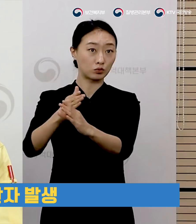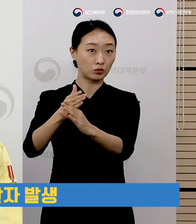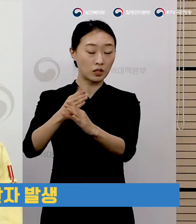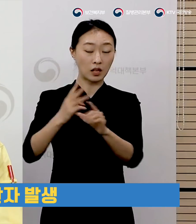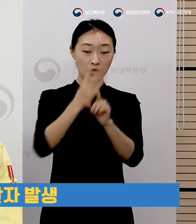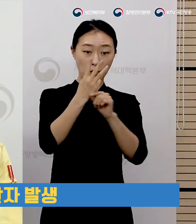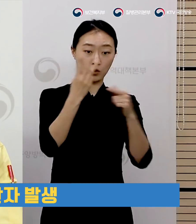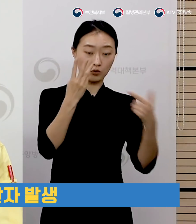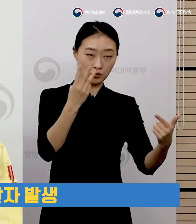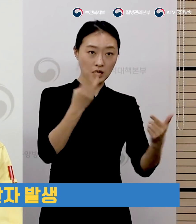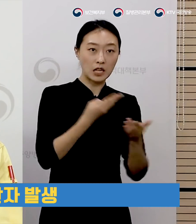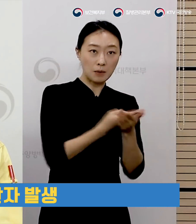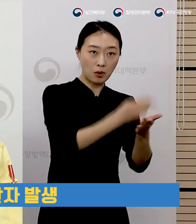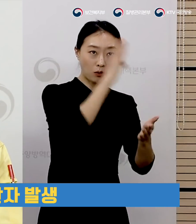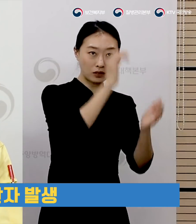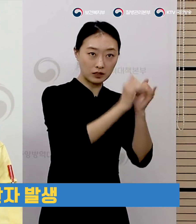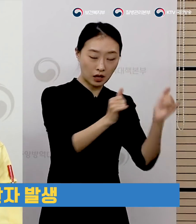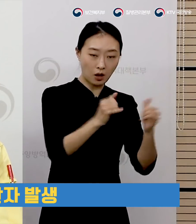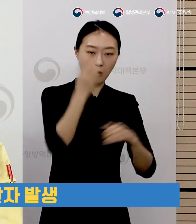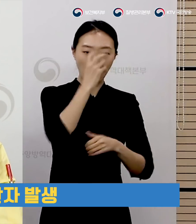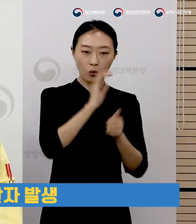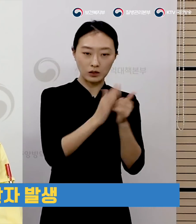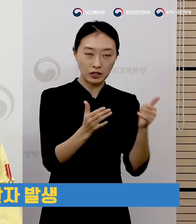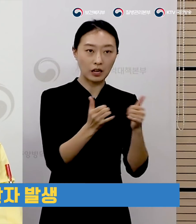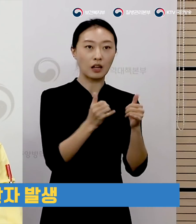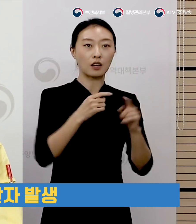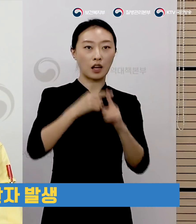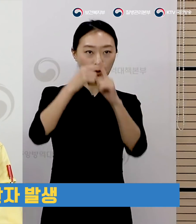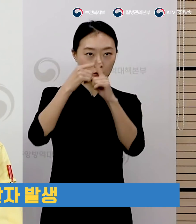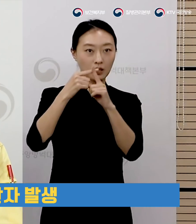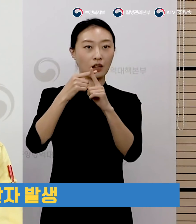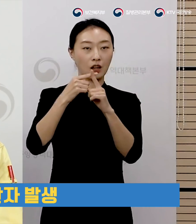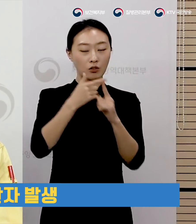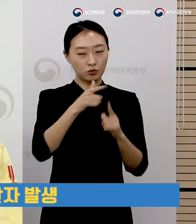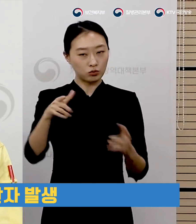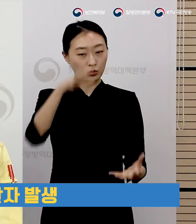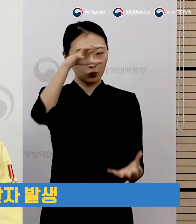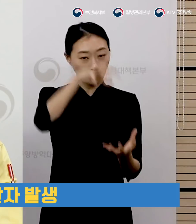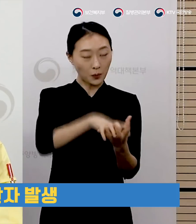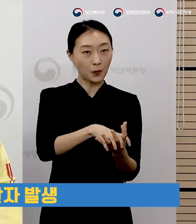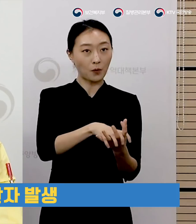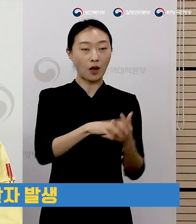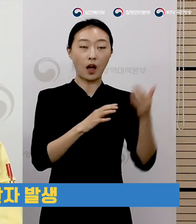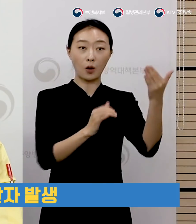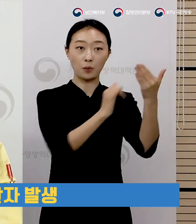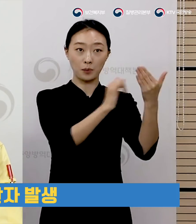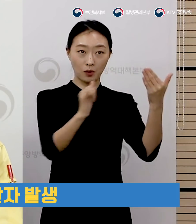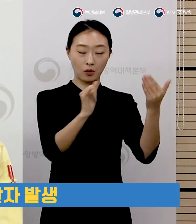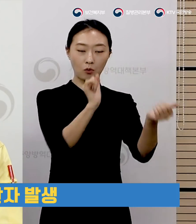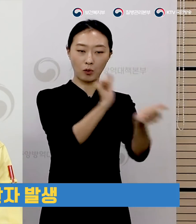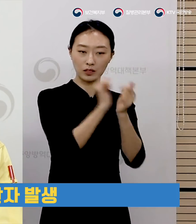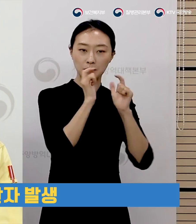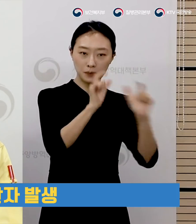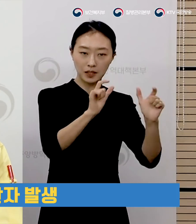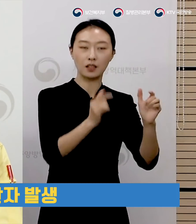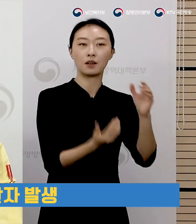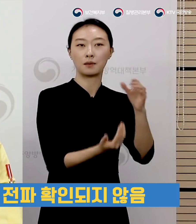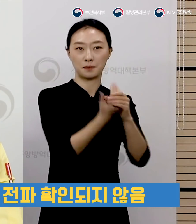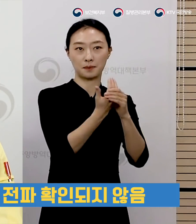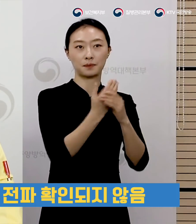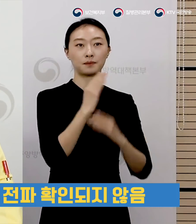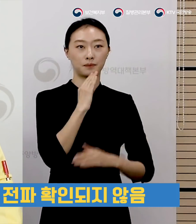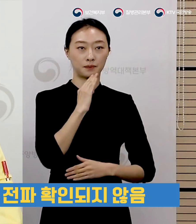환자 3명, 보호자 1명, 간호사 2명, 간호조무사 3명 등 총 9명의 확진자가